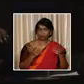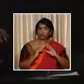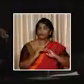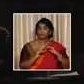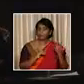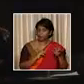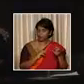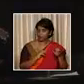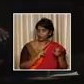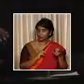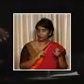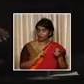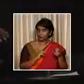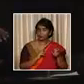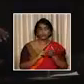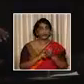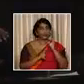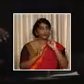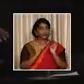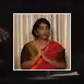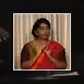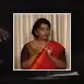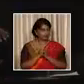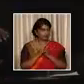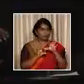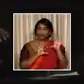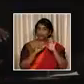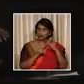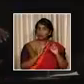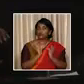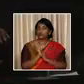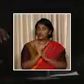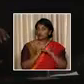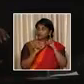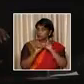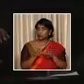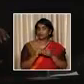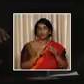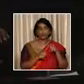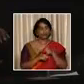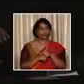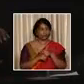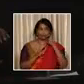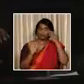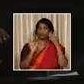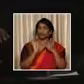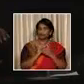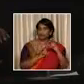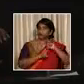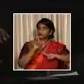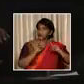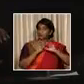பின்னர் ஜனாதிபதி ஆணைக்குழு நியமிக்கப்பட்டது ஜனாதிபதி ஆணைக்குழுவினூடாகவும் இந்த விடயம் கரிசனைக்கு எடுக்கப்பட்டது ஆனால்